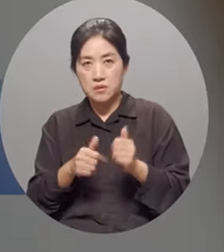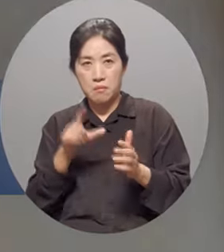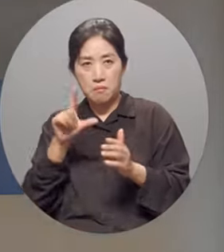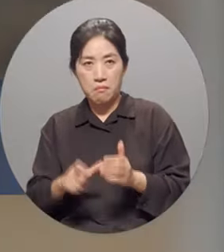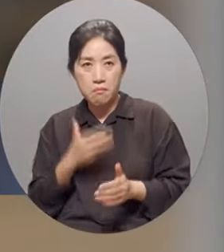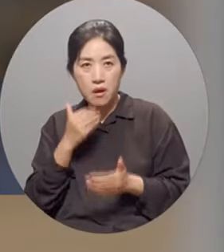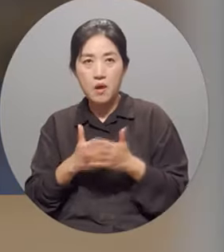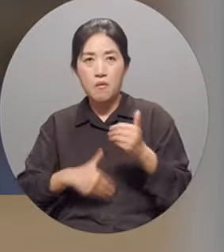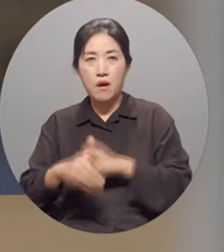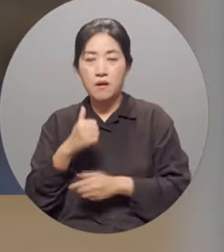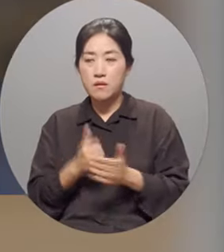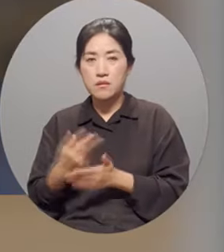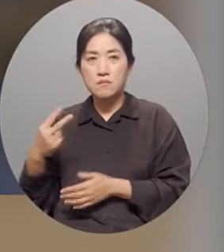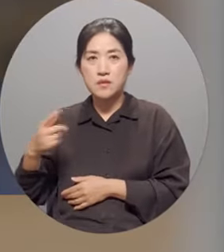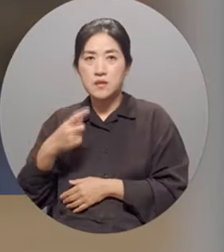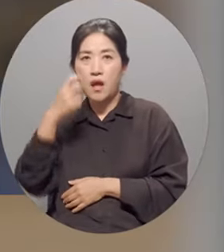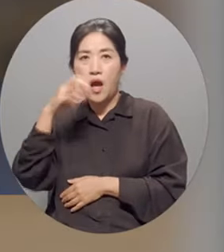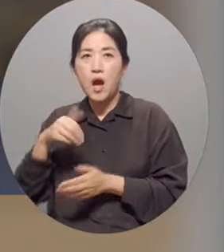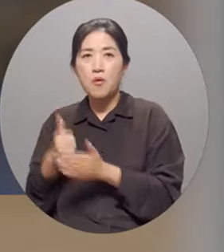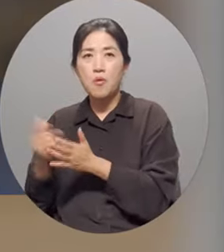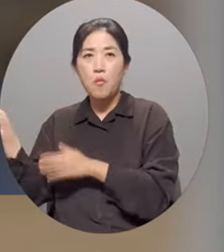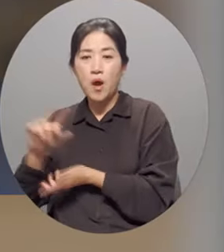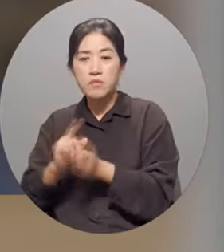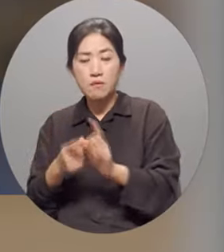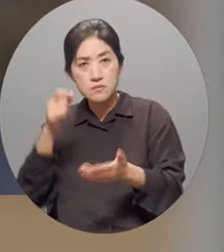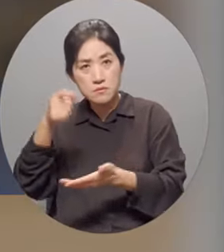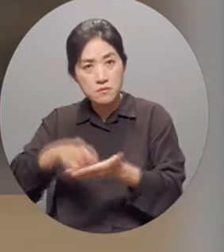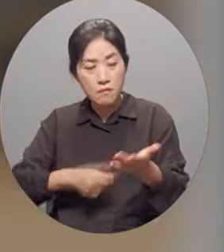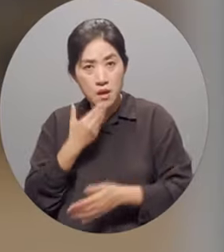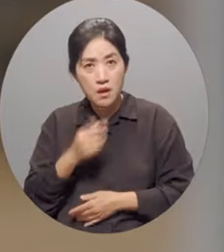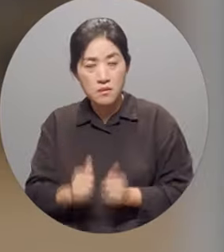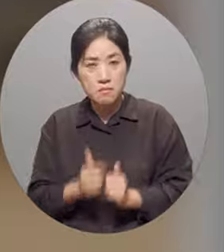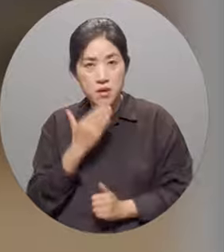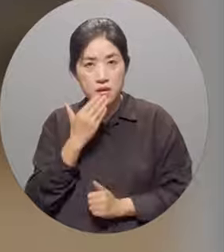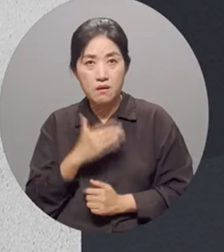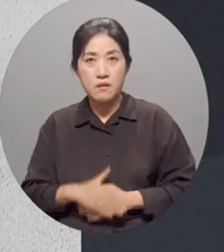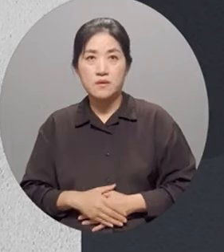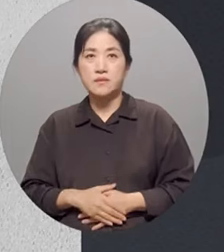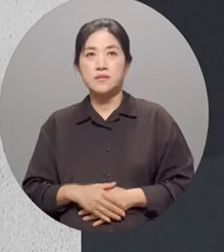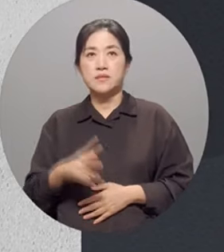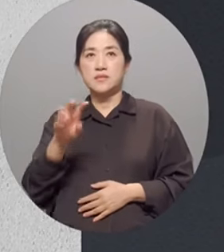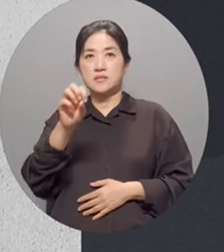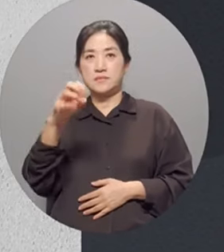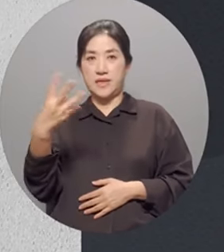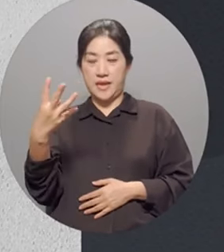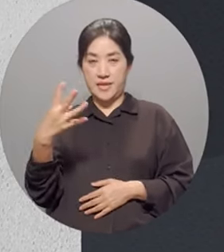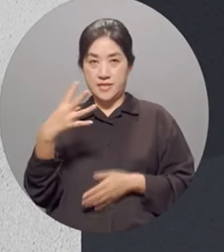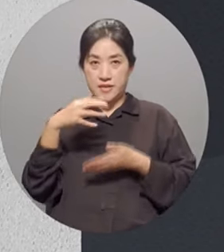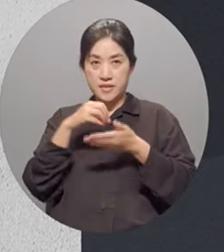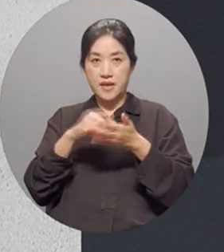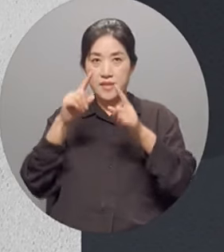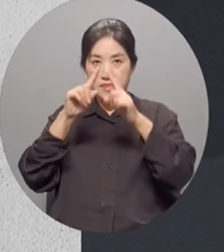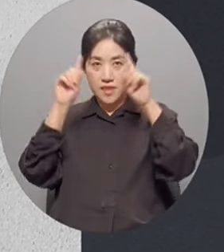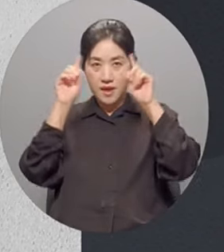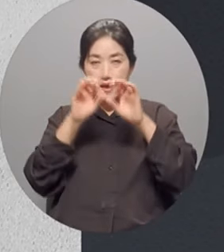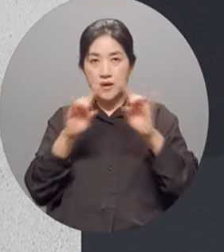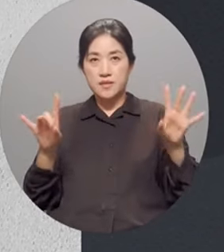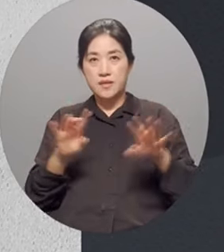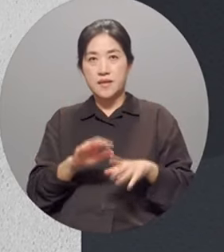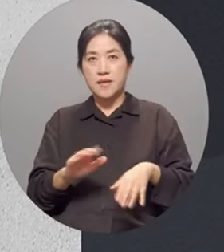환경이었다 막말로 대동에 뭐 있는 분들이 보셨을 수 있잖아요 2024학년도 입시에서 대학들은 각각